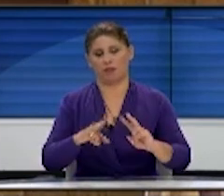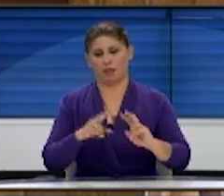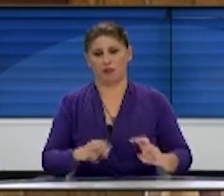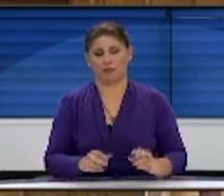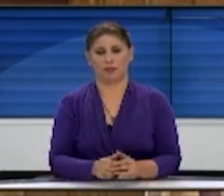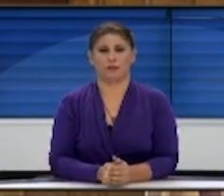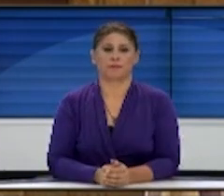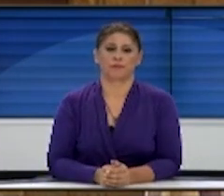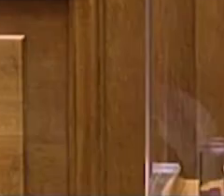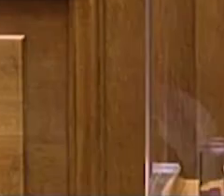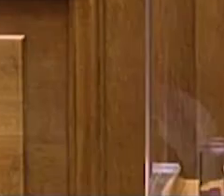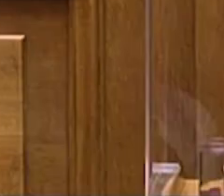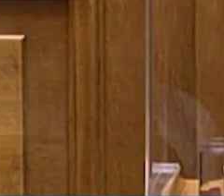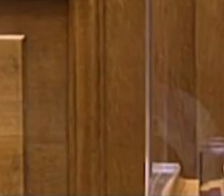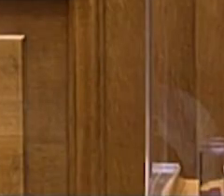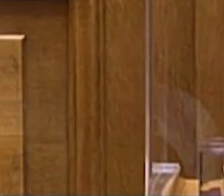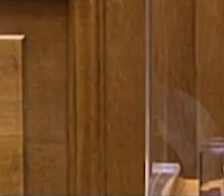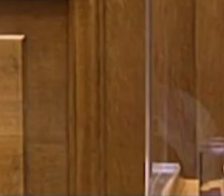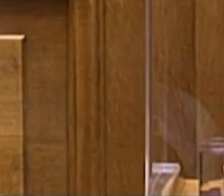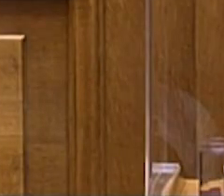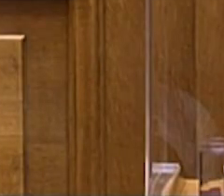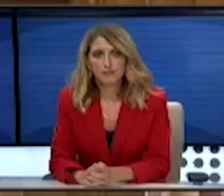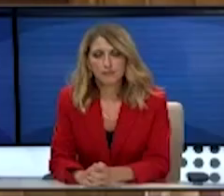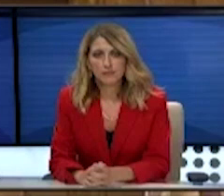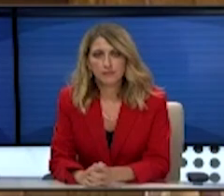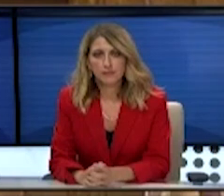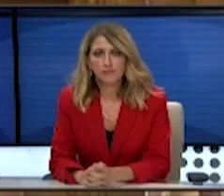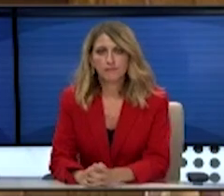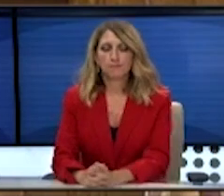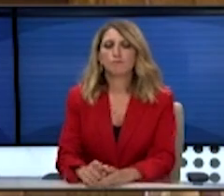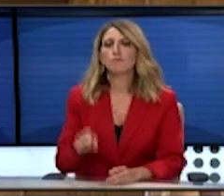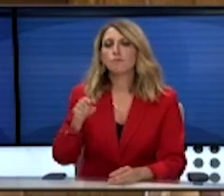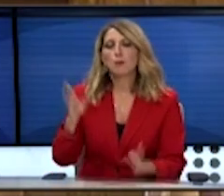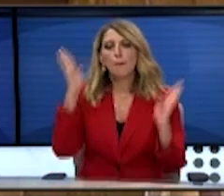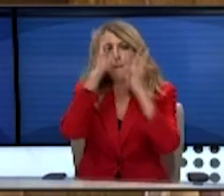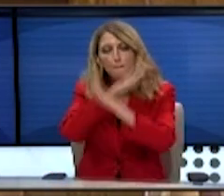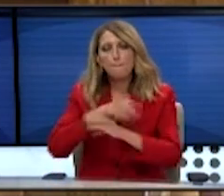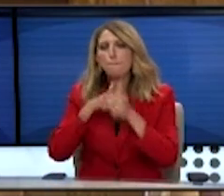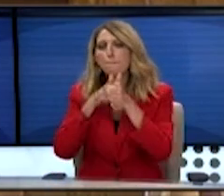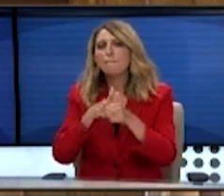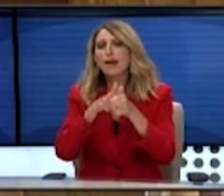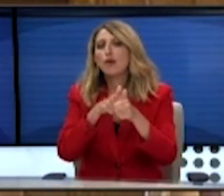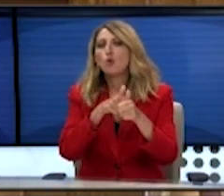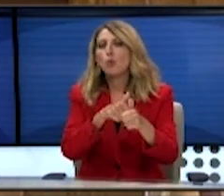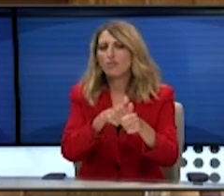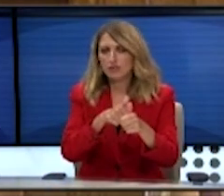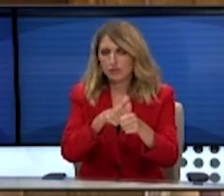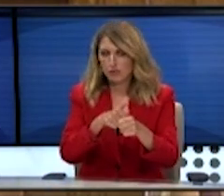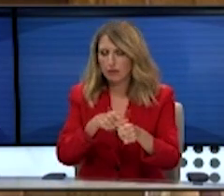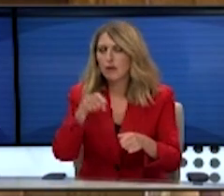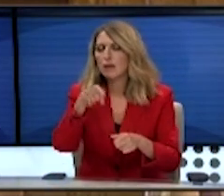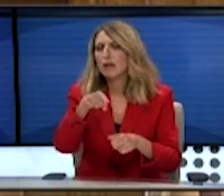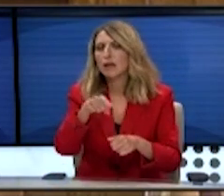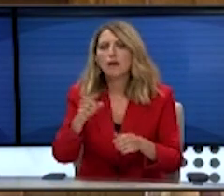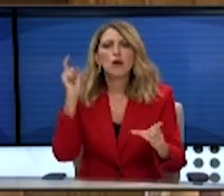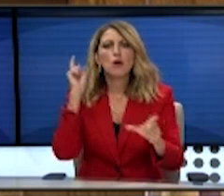διερεύνηση. Και αυτά αφορούν και την υπόθεση του Προέδρου του ΠΑΣΟΚ και την παρακολούθηση του τηλεφωνικού κέντρου ενός